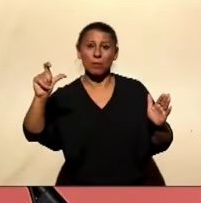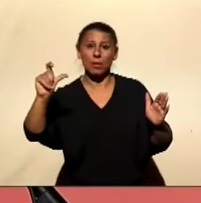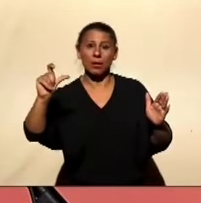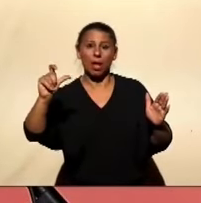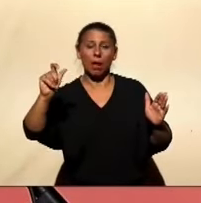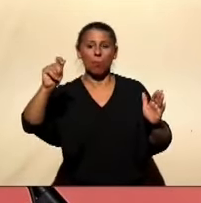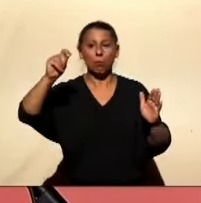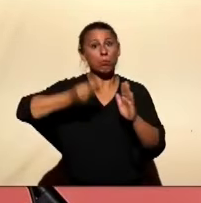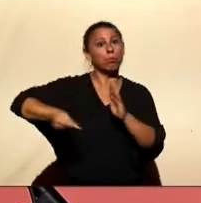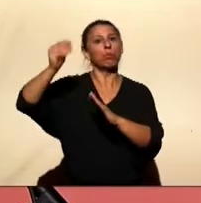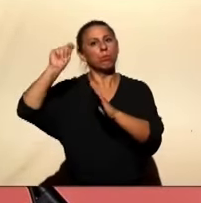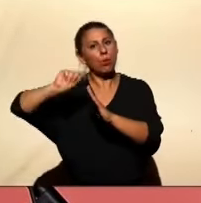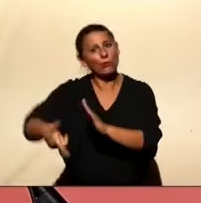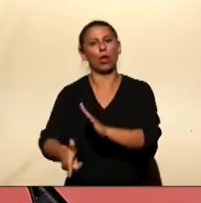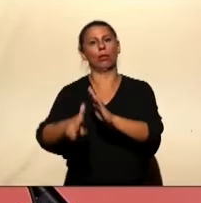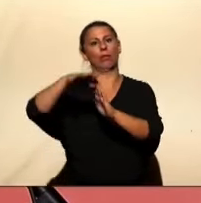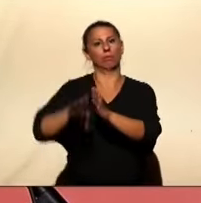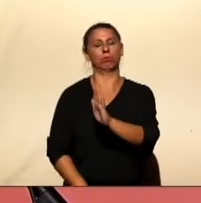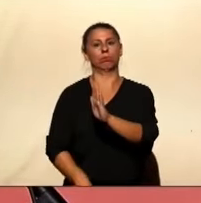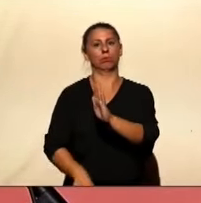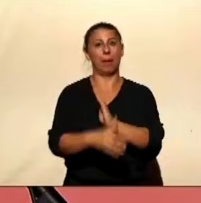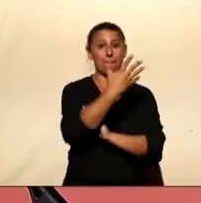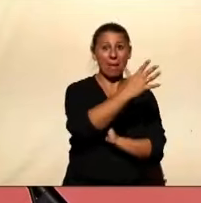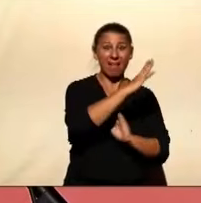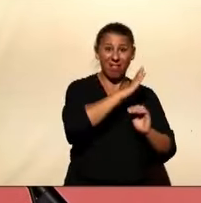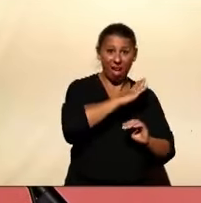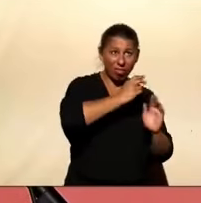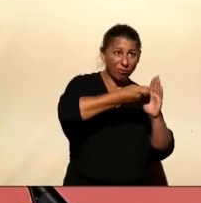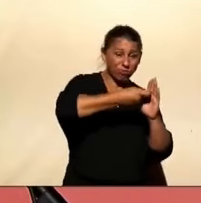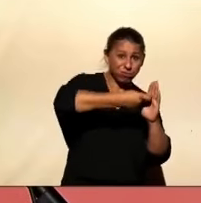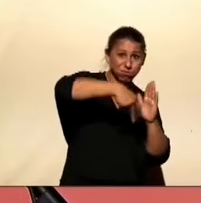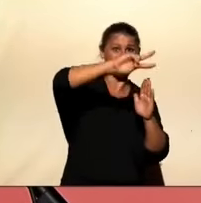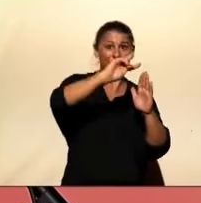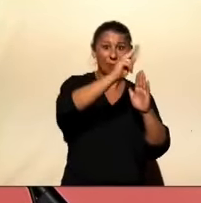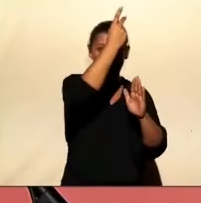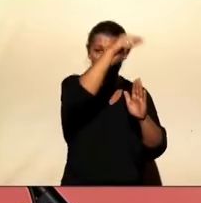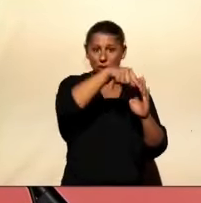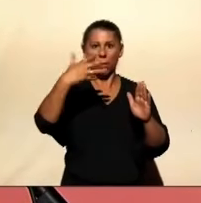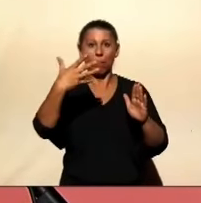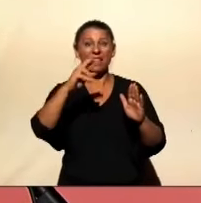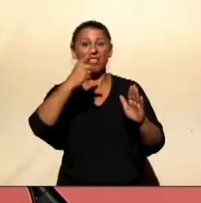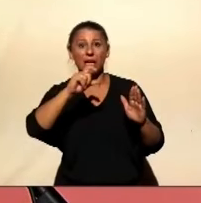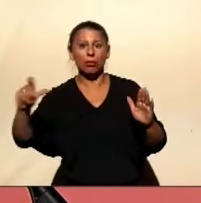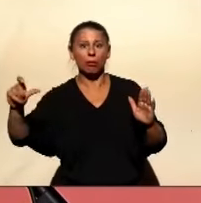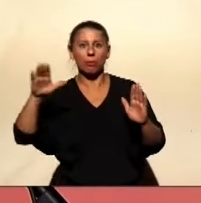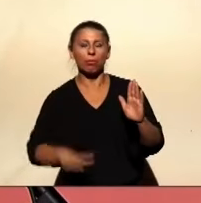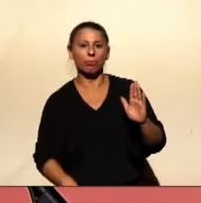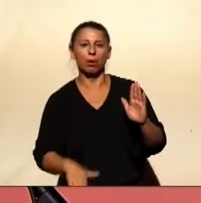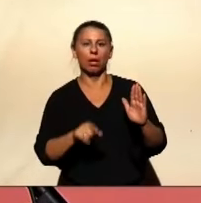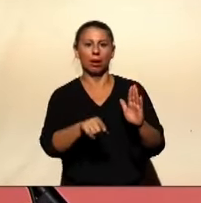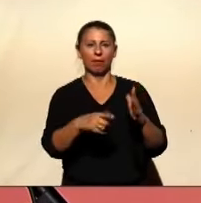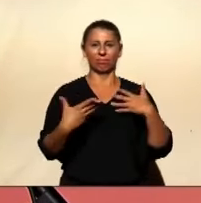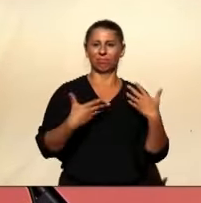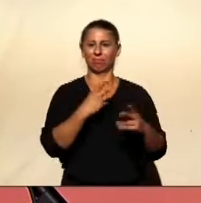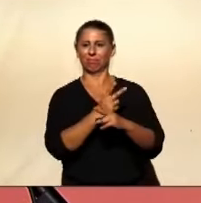φτωχότεροι? Είναι λογικό οι διευθύνοντες σύμβουλοι στην υποτιθέμενη βιτρίνα του